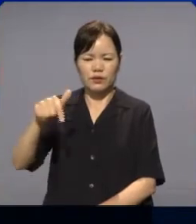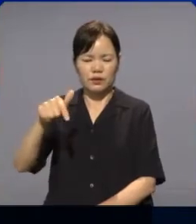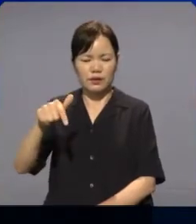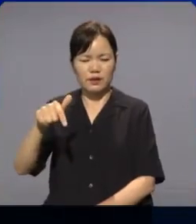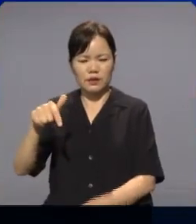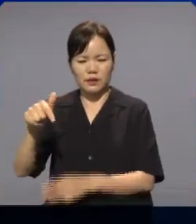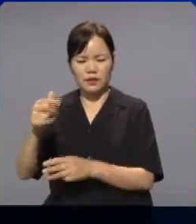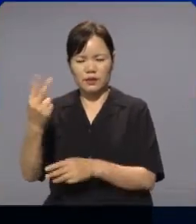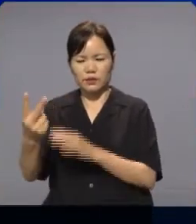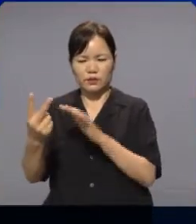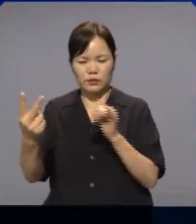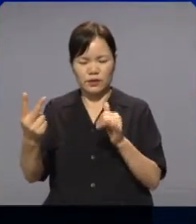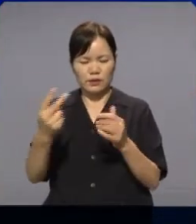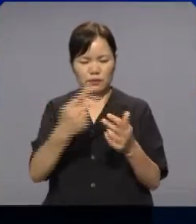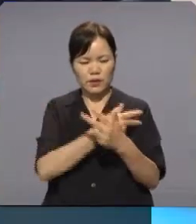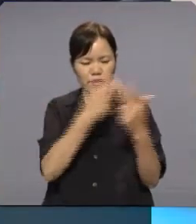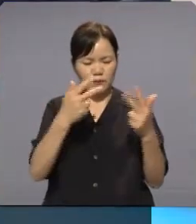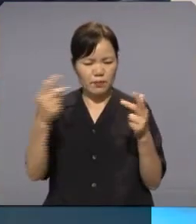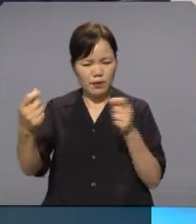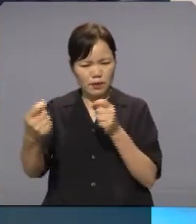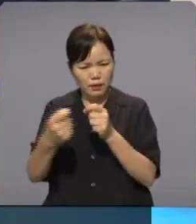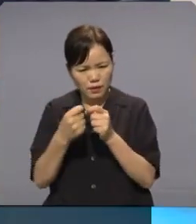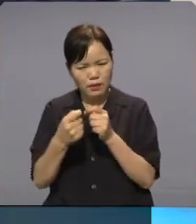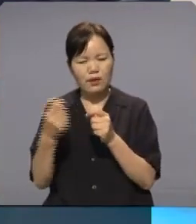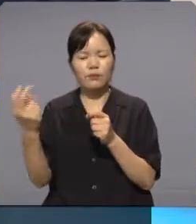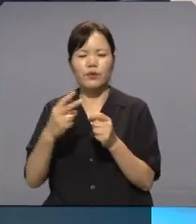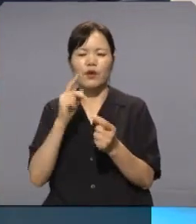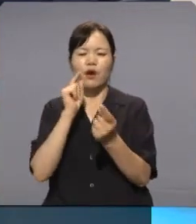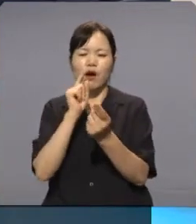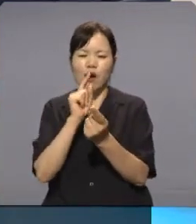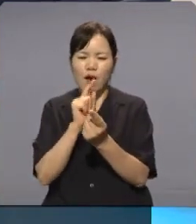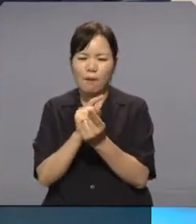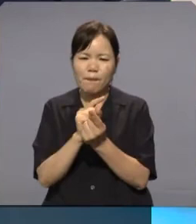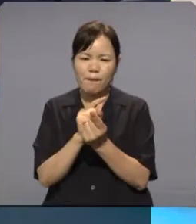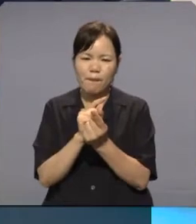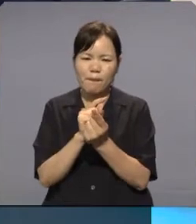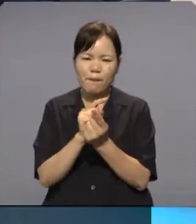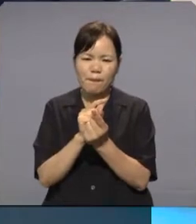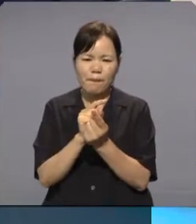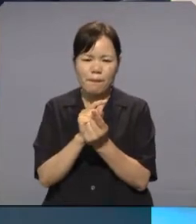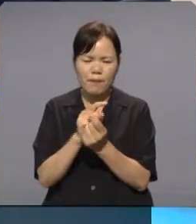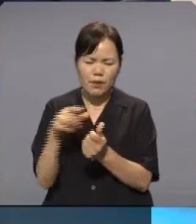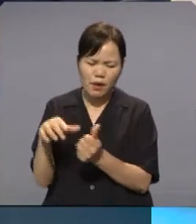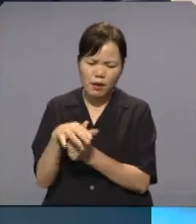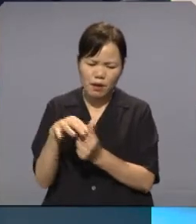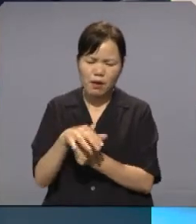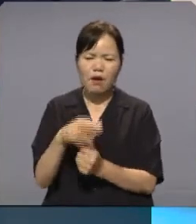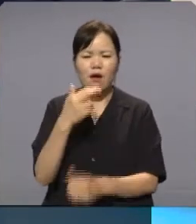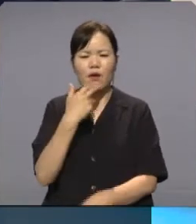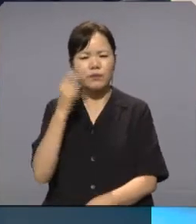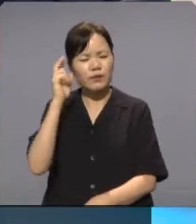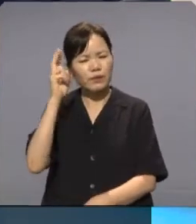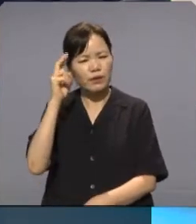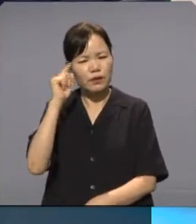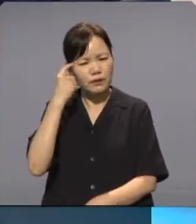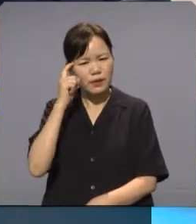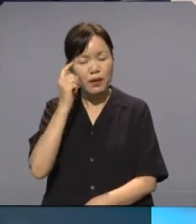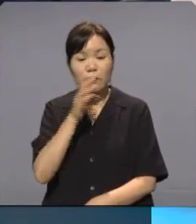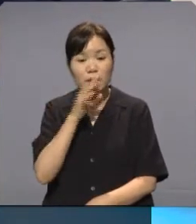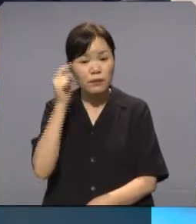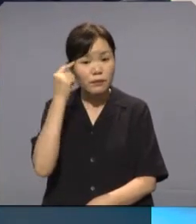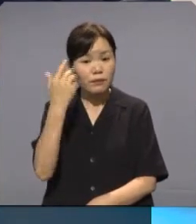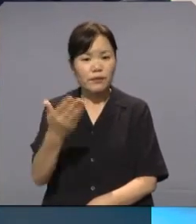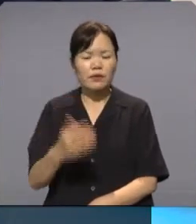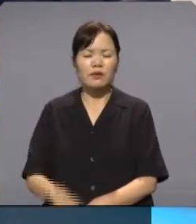의원과 좀 가깝다고 알려져 있고 적어도 막말이나 혹은 흠집내기는 없을 것이다 이렇게 예상을 하는데 그럴 것 같습니다. 뭐